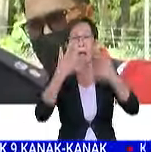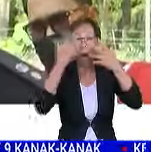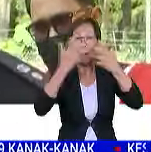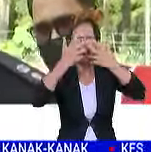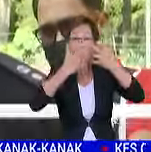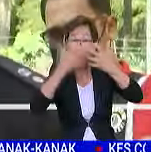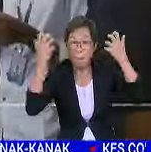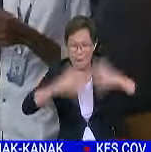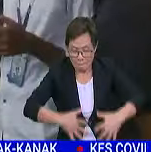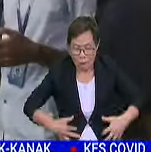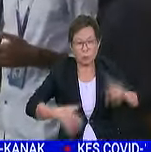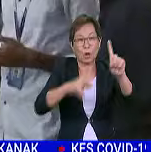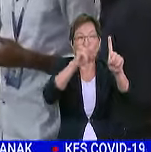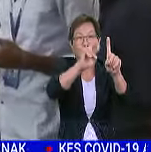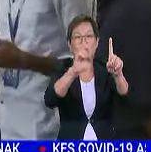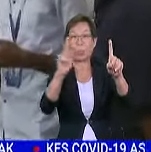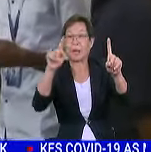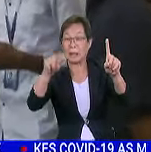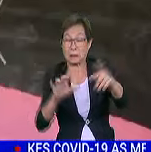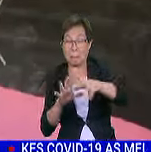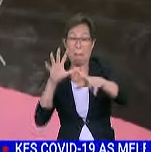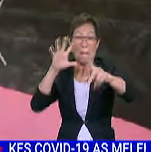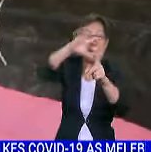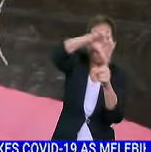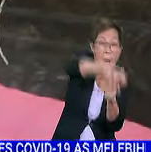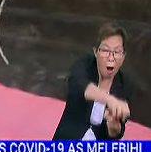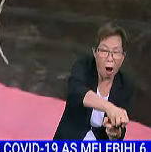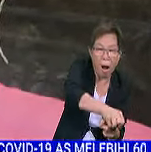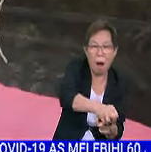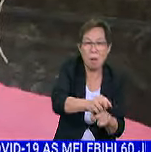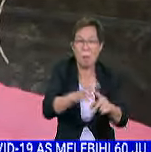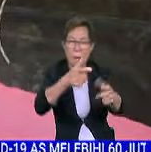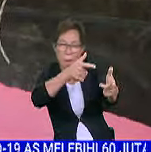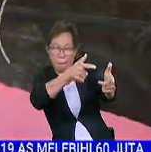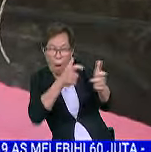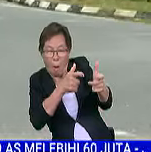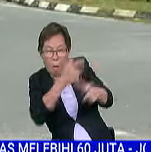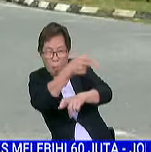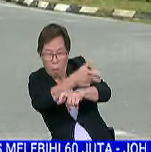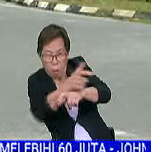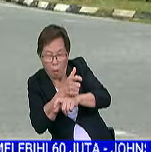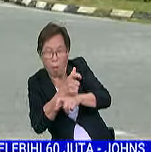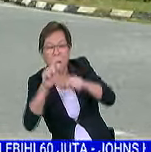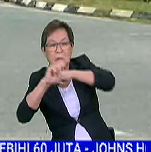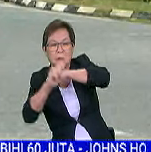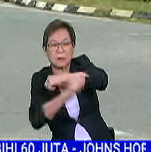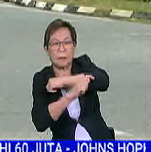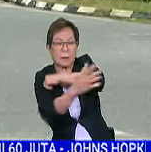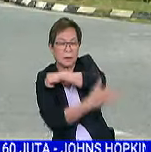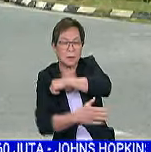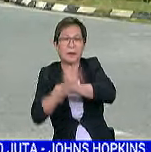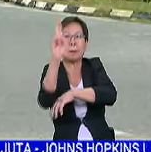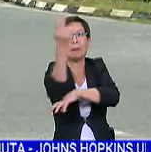120 kg yang menyerang mangsa ditembak Jabatan Perlindungan Hidupan Liar dan Taman Negara Perhilitan.